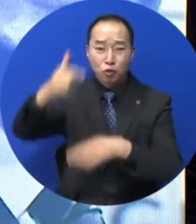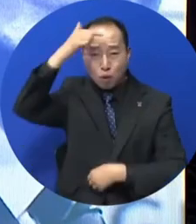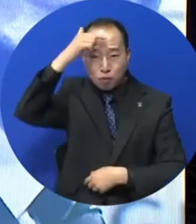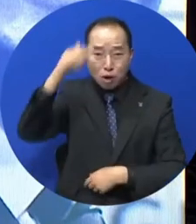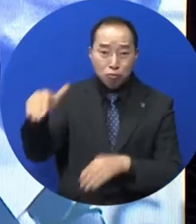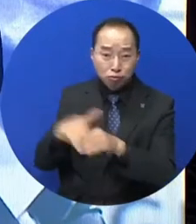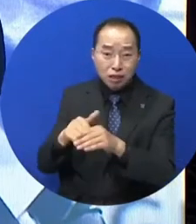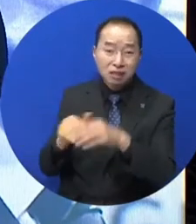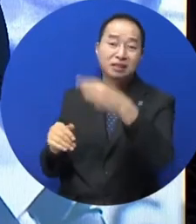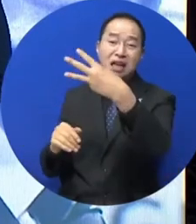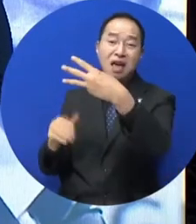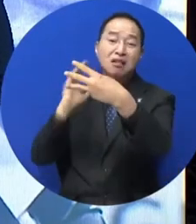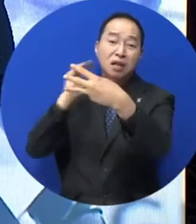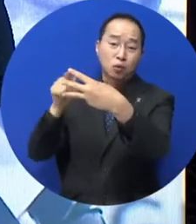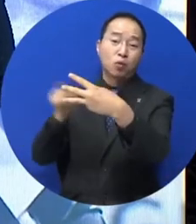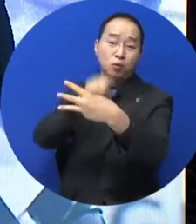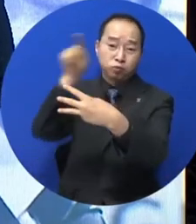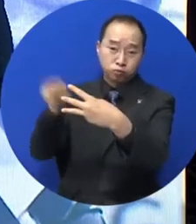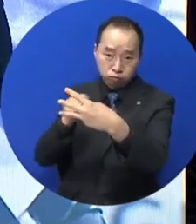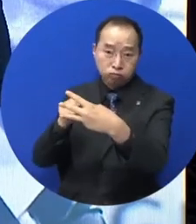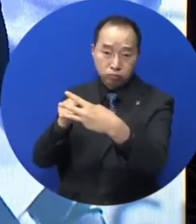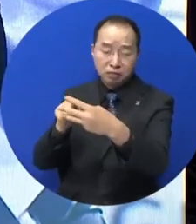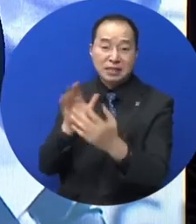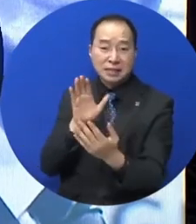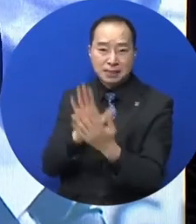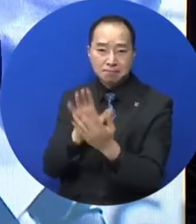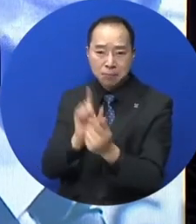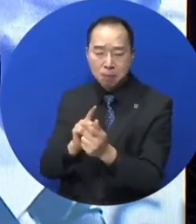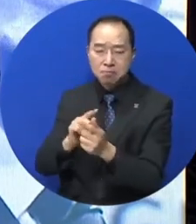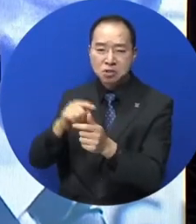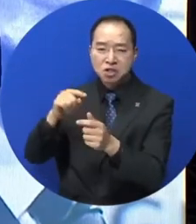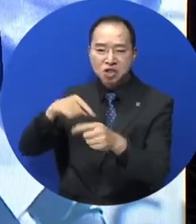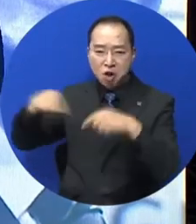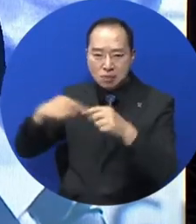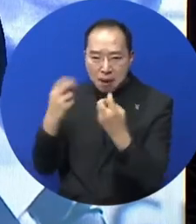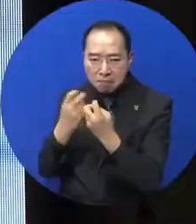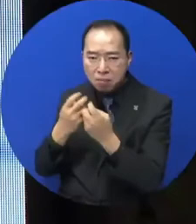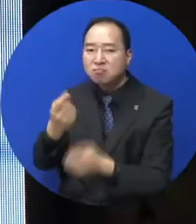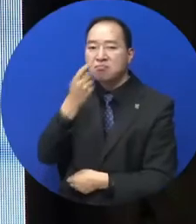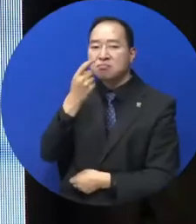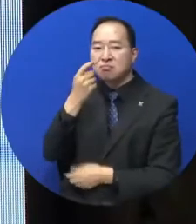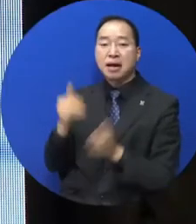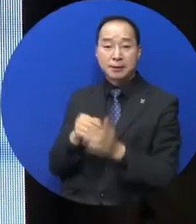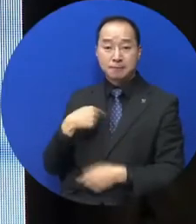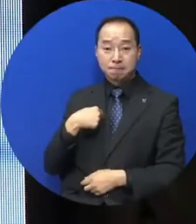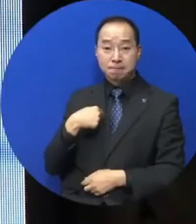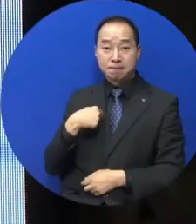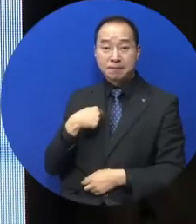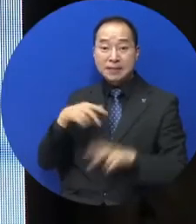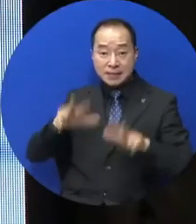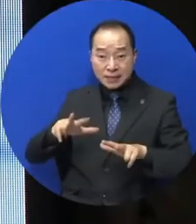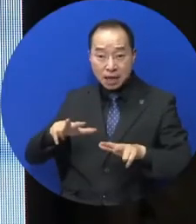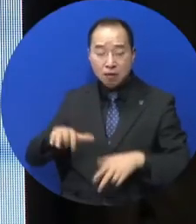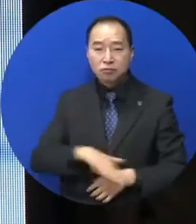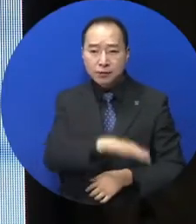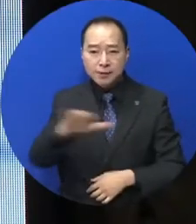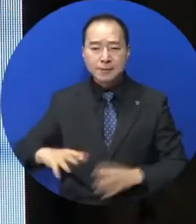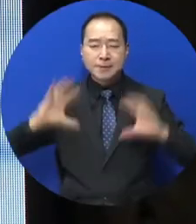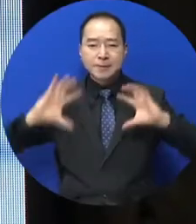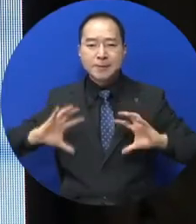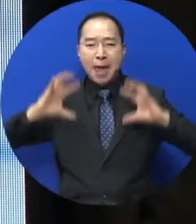분 대통령으로부터 직접 정치를 배웠습니다. 이제 우리는 글로벌